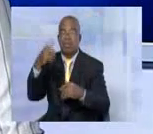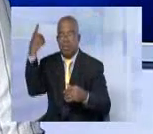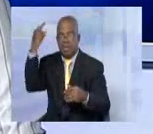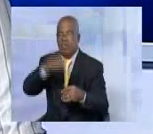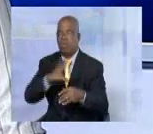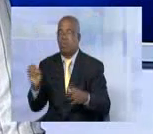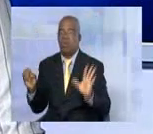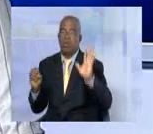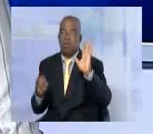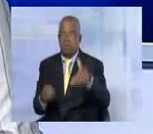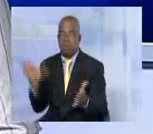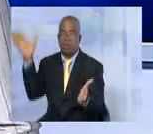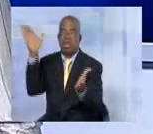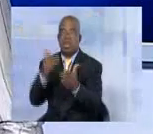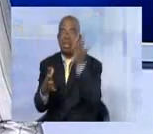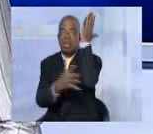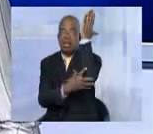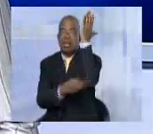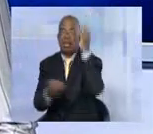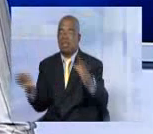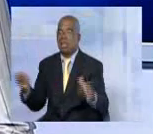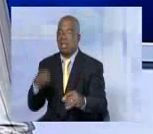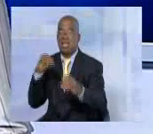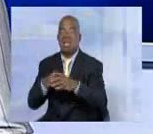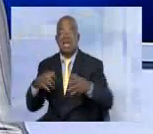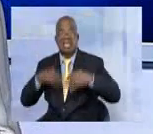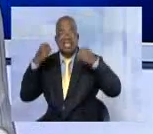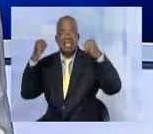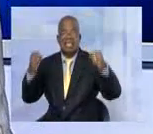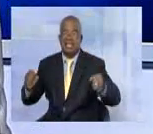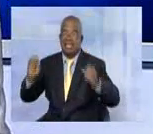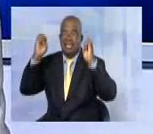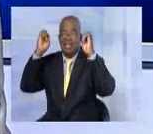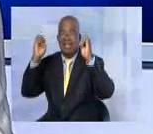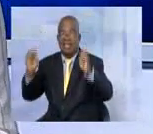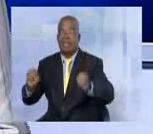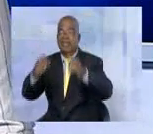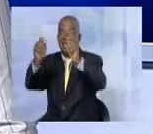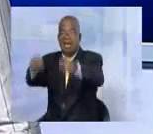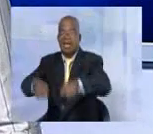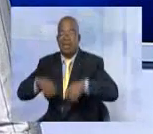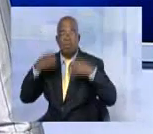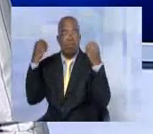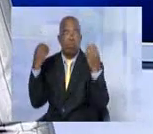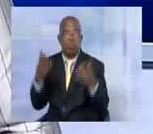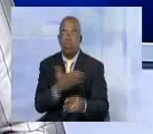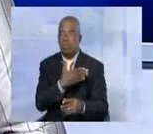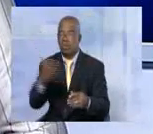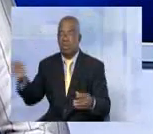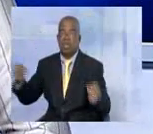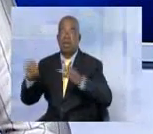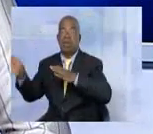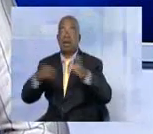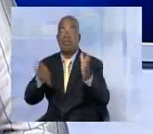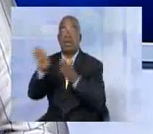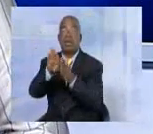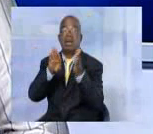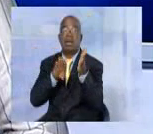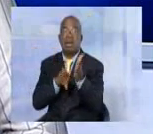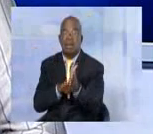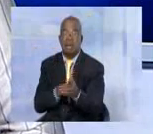de la santé, de l'éducation et de la création d'activités génératrices de revenus. C'est le bilan que fait la sous-préfecture